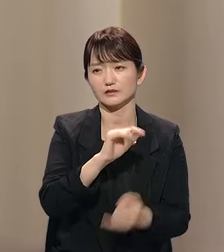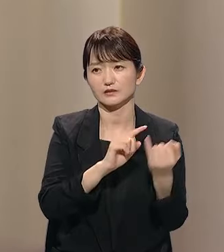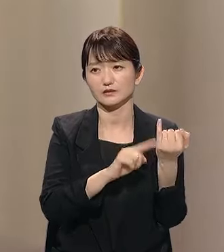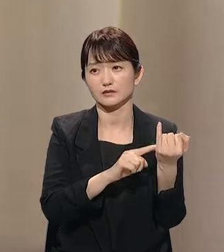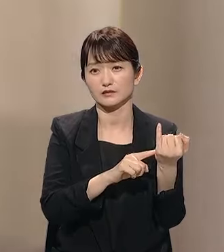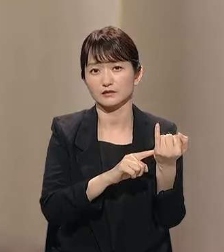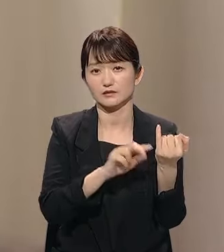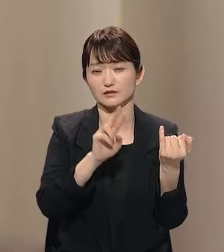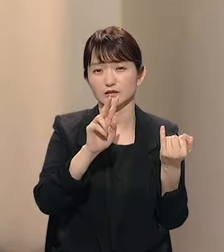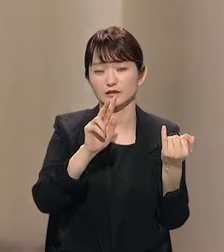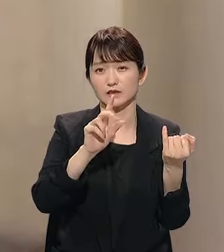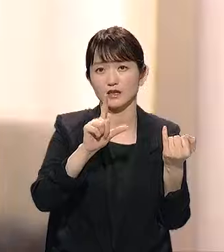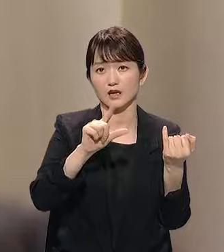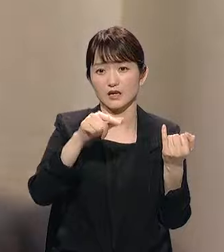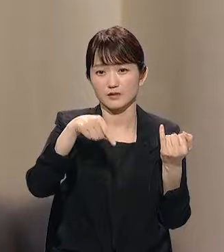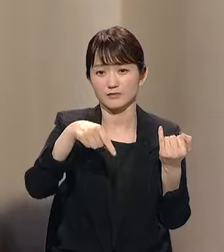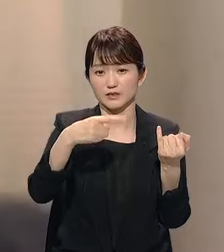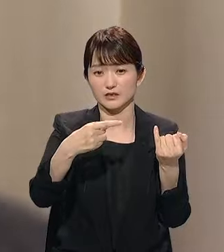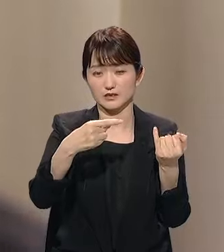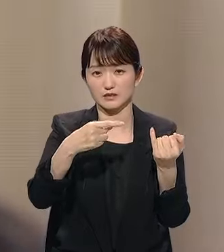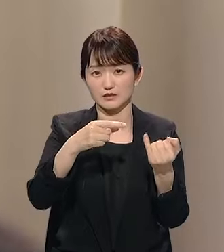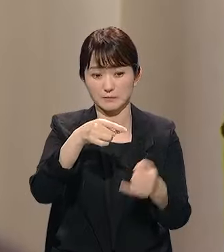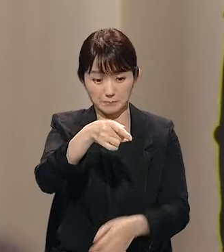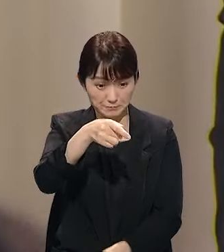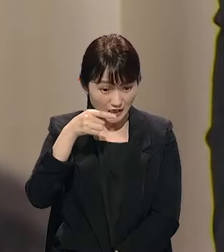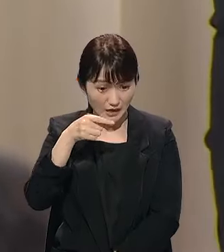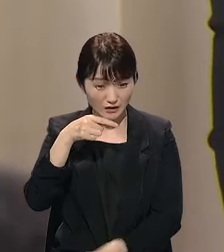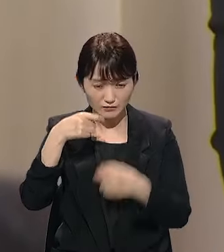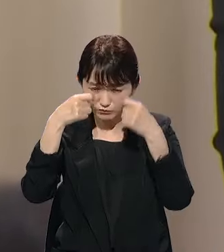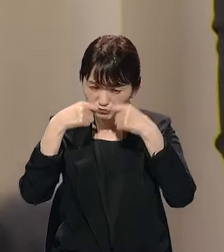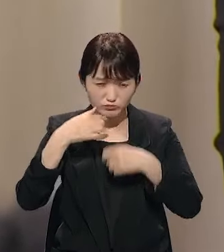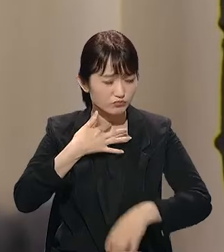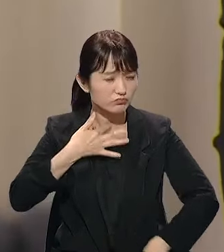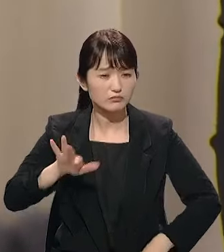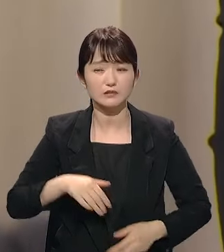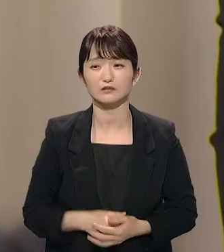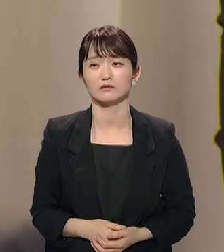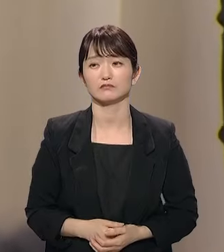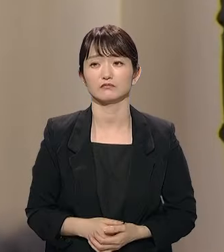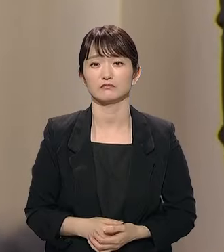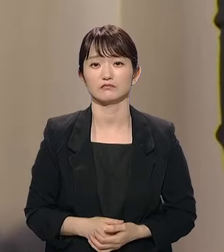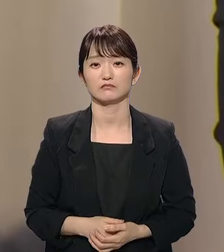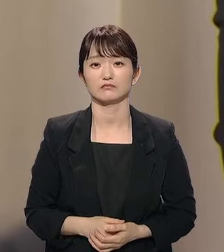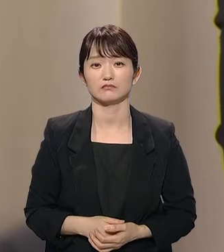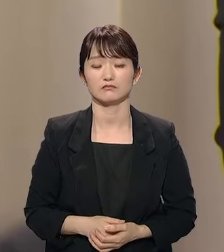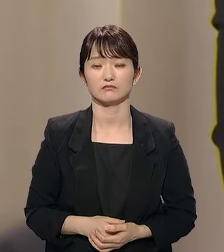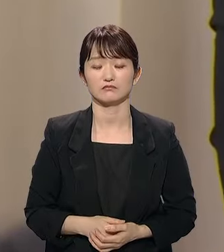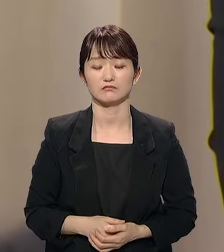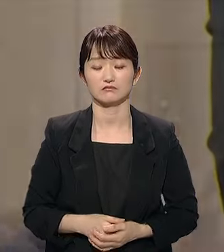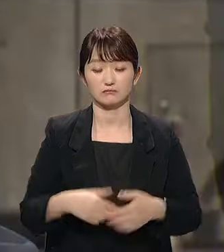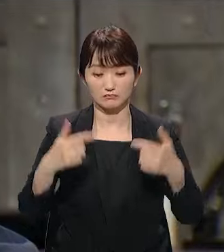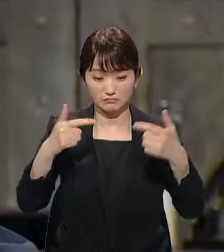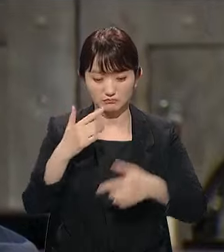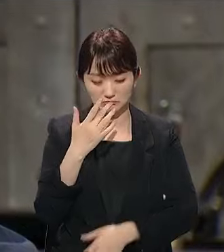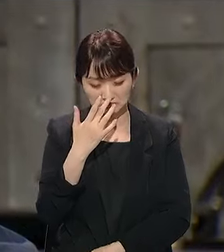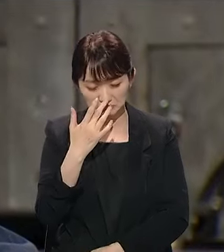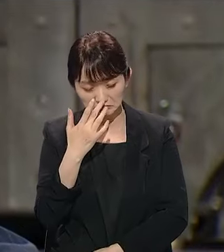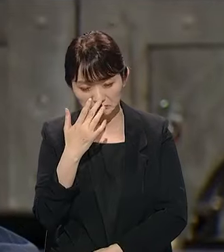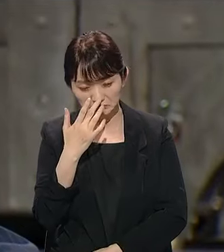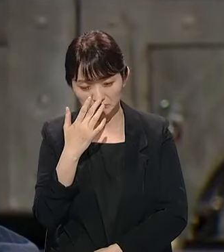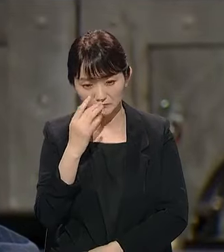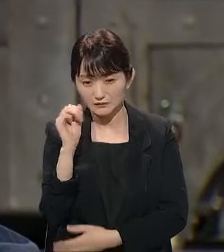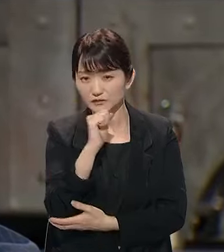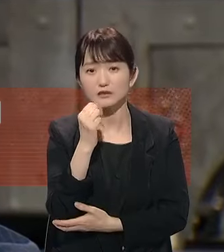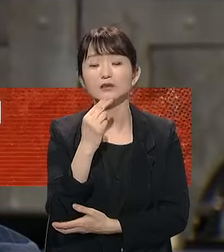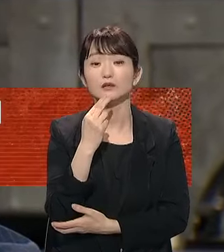운적은 별로 기억이 안 나는데 말이죠네 항상 담담하고 냉정할 정도로 어떤 흐트러짐이 없었던 그래서 센 언니라고 불렸던